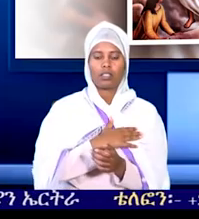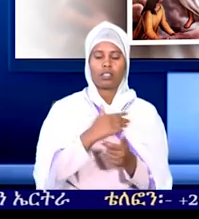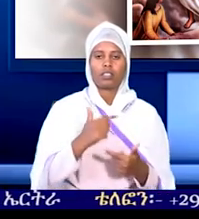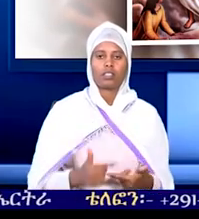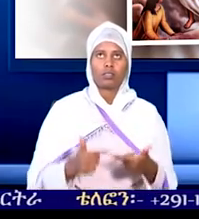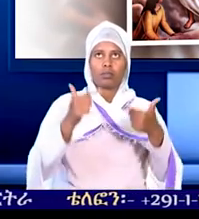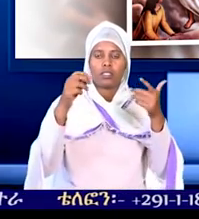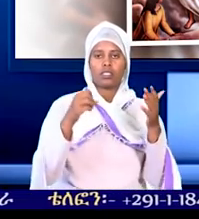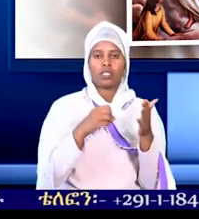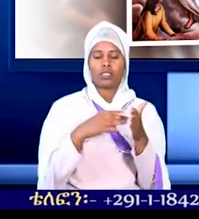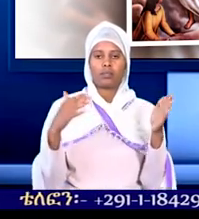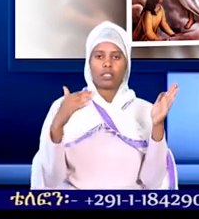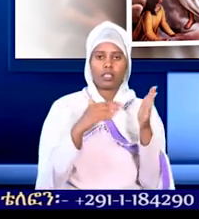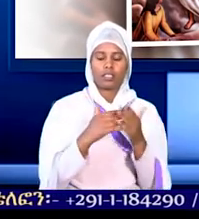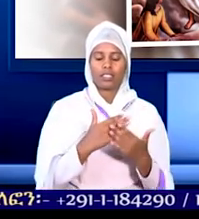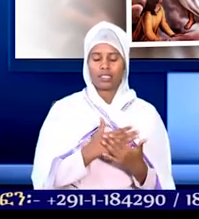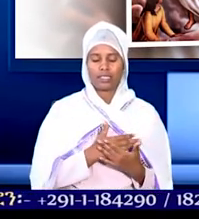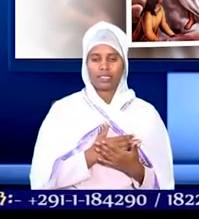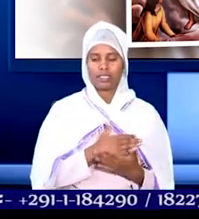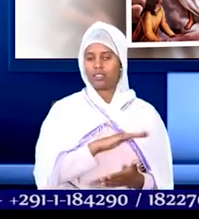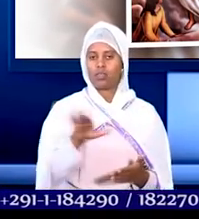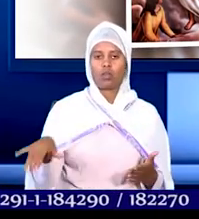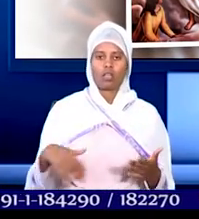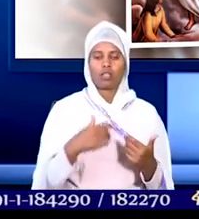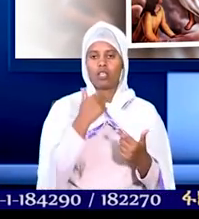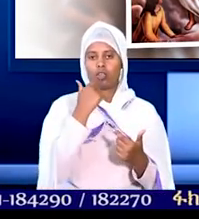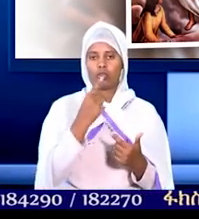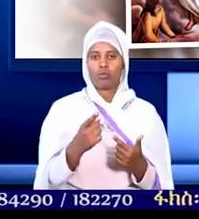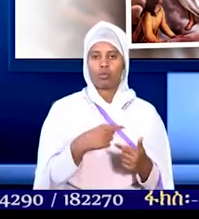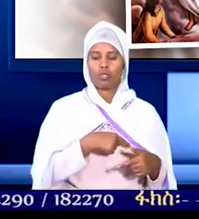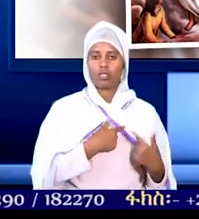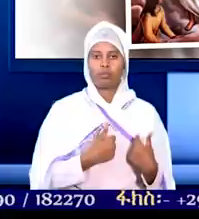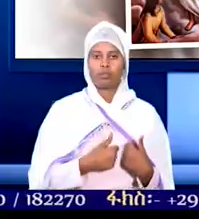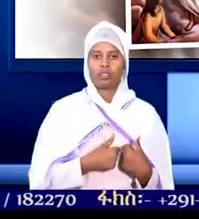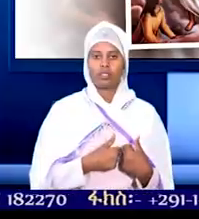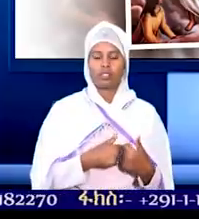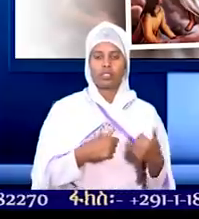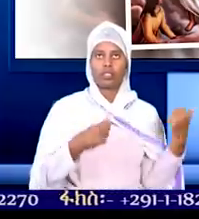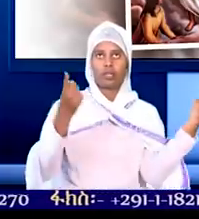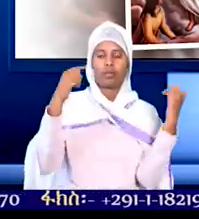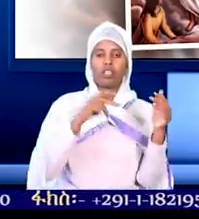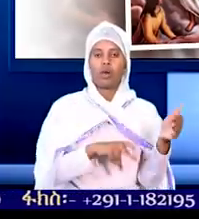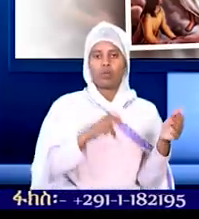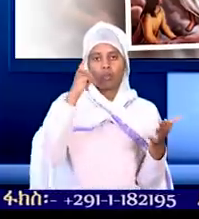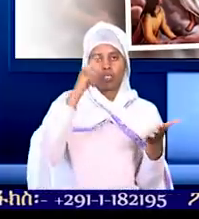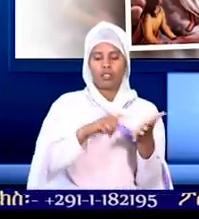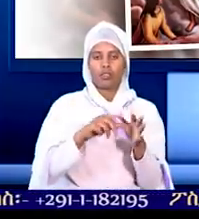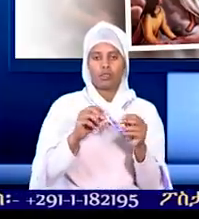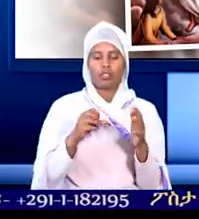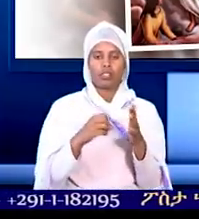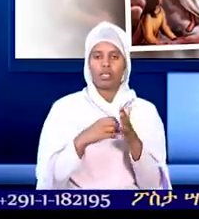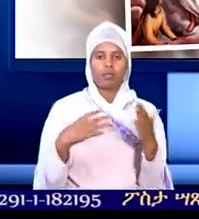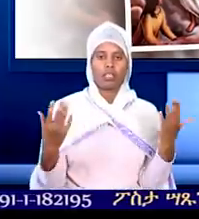ንእግዚኣብሔር ኣምላኽና ንኸነመስግን ስለ ዘብቃዓና ደስ ይበለና ኢሉ ልበ ኣምላክ ዳዊት።